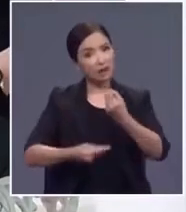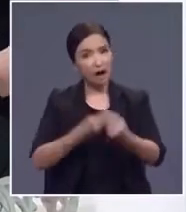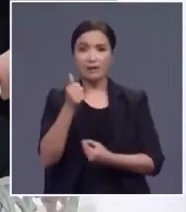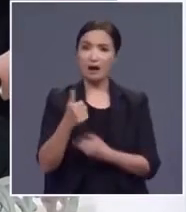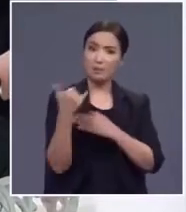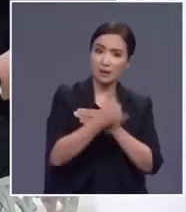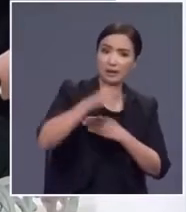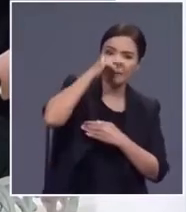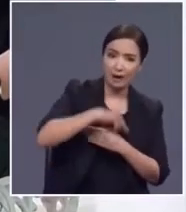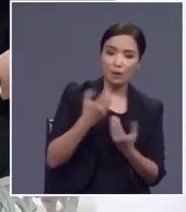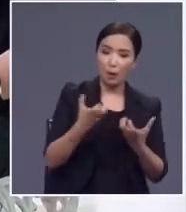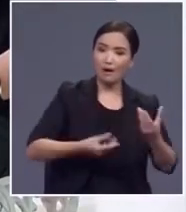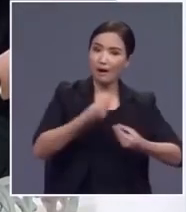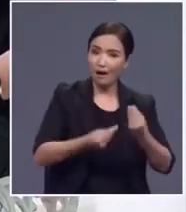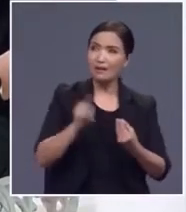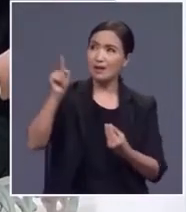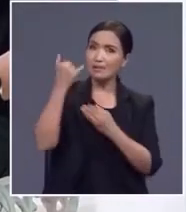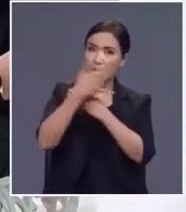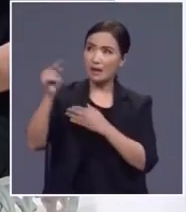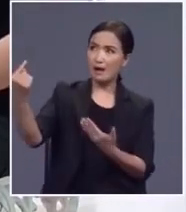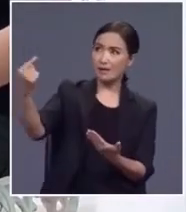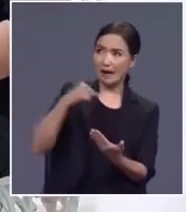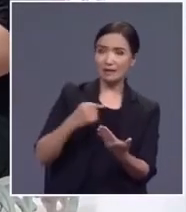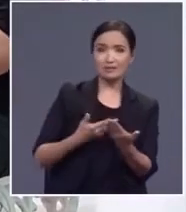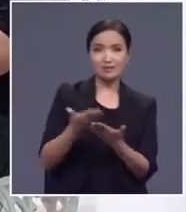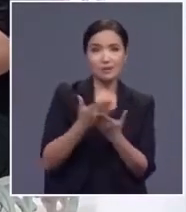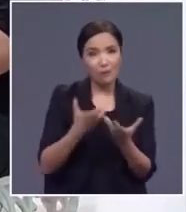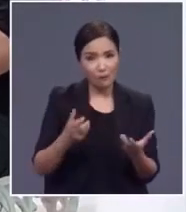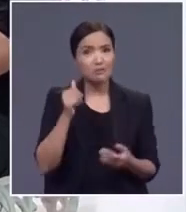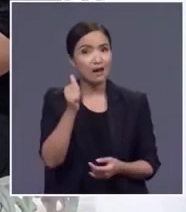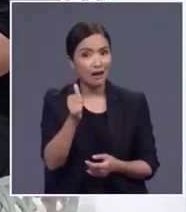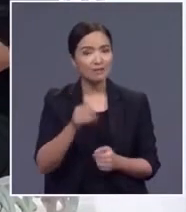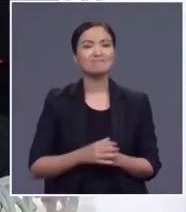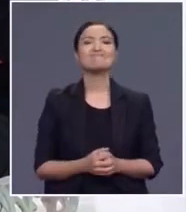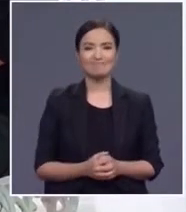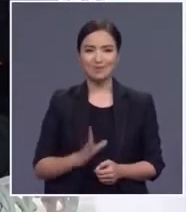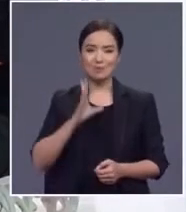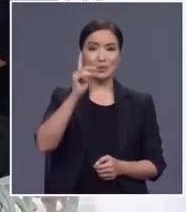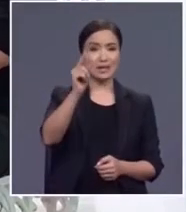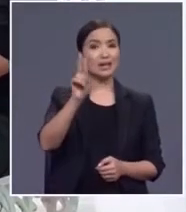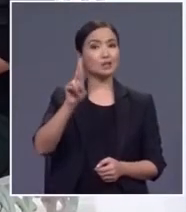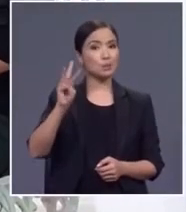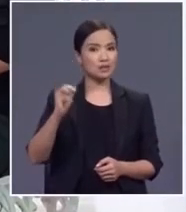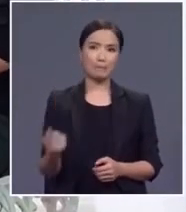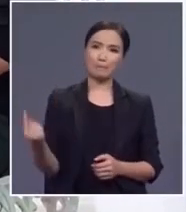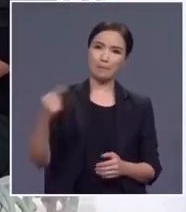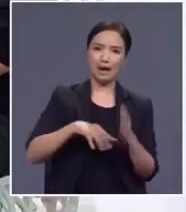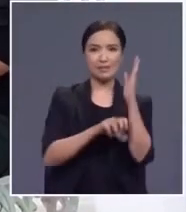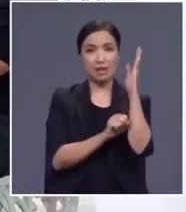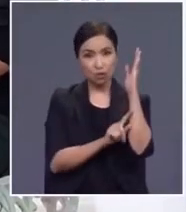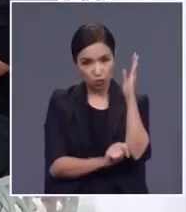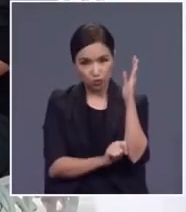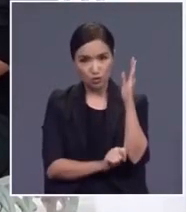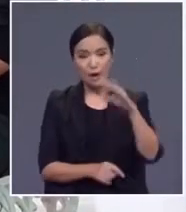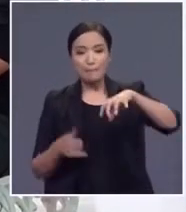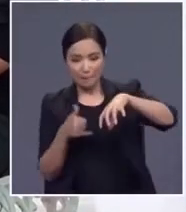ความชัดเจนจากนี้ในอย่างแน่นอนครับ ครับท่านรองครับพรุ่งนี้ท่านนายกรัฐมนตรีจะเดินทางมาที่จังหวัดสตูลมาที่สถานีเคเบิล